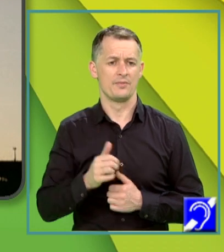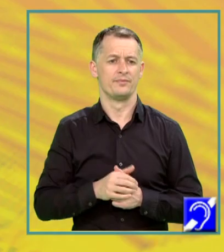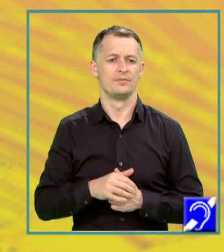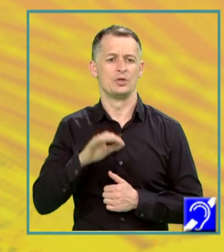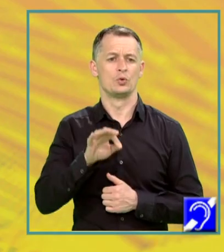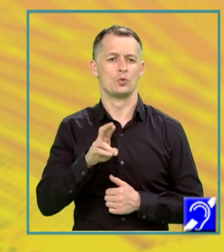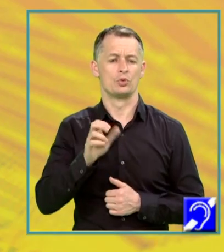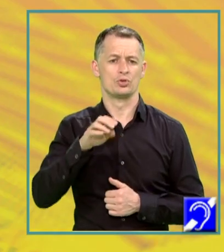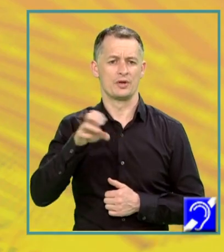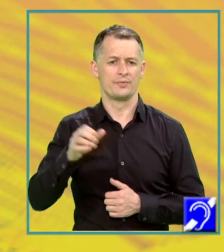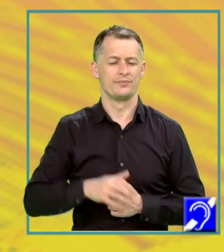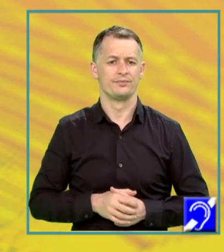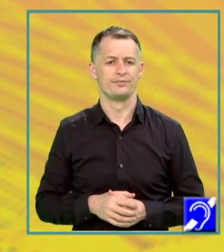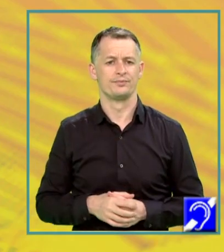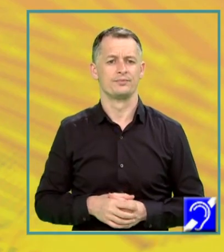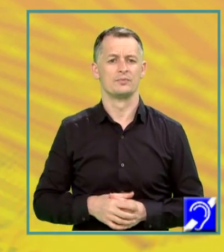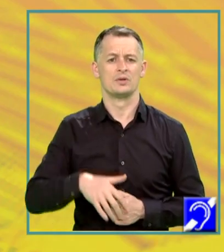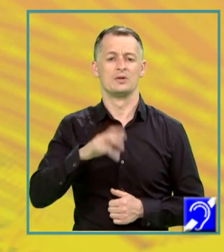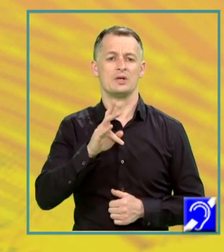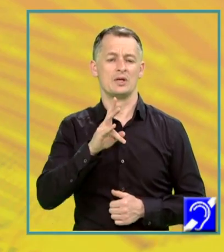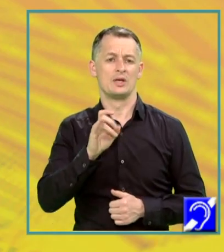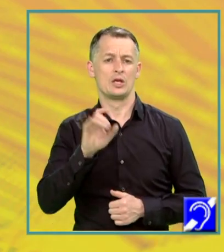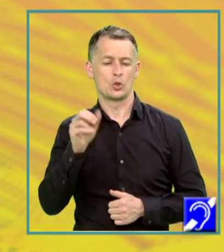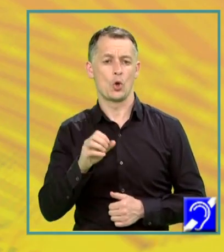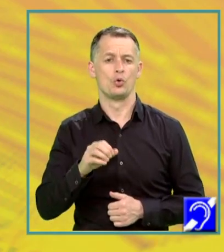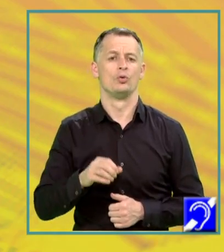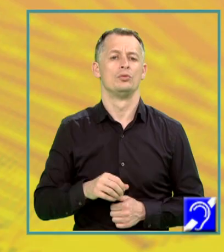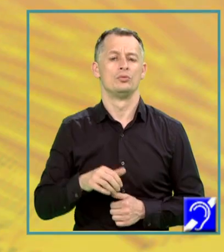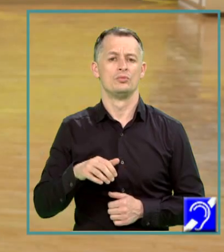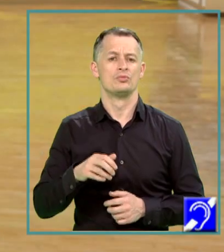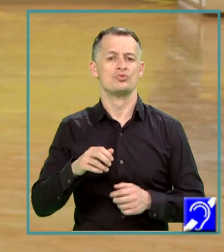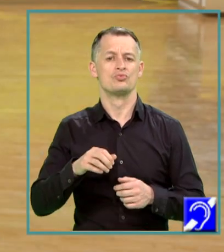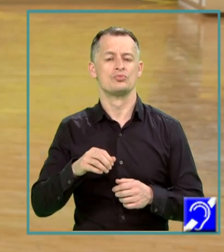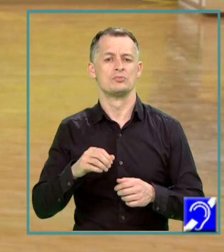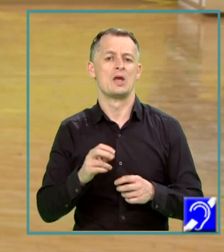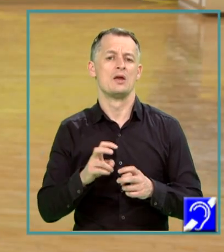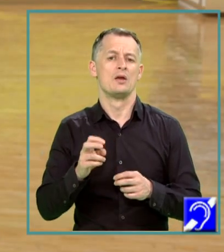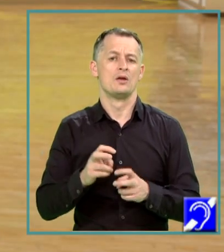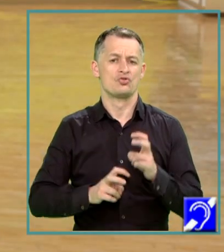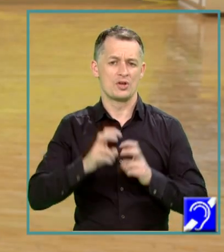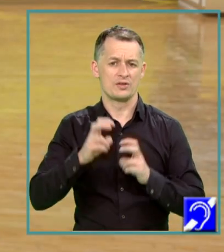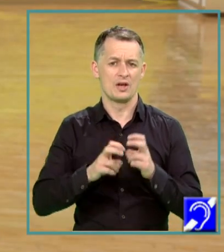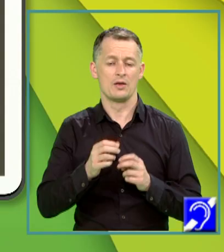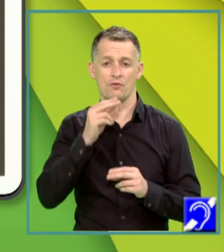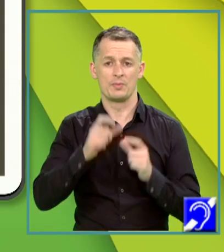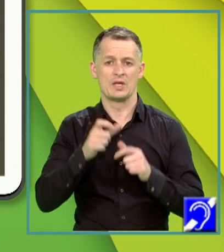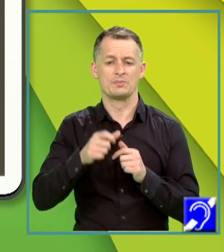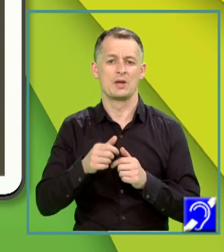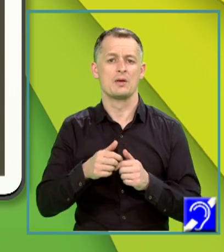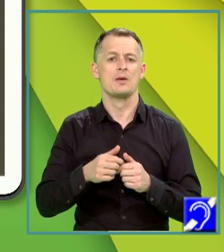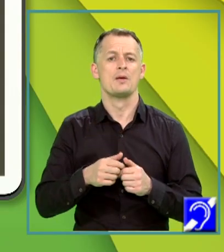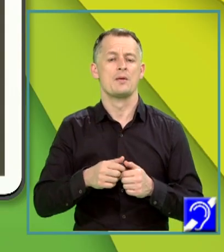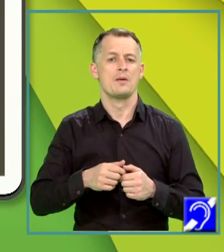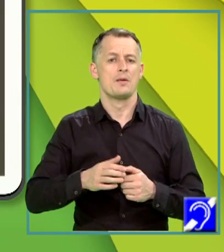hidrocentralele discutăm despre hârtie vă hidrocentrale importante respectiv Porțile de Fier 1 și 2 în